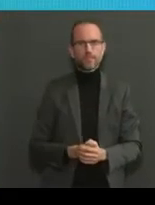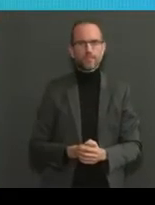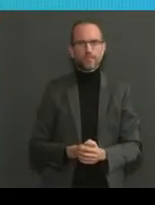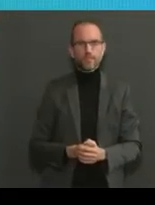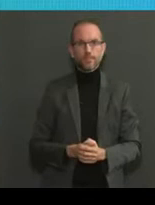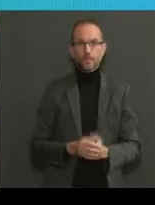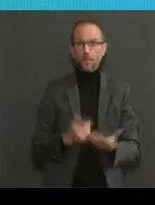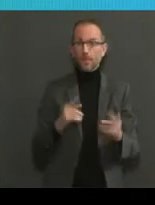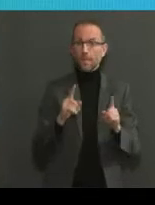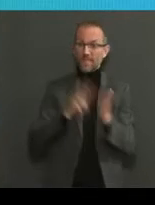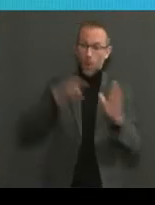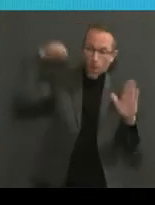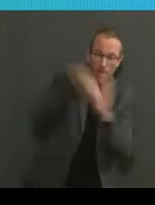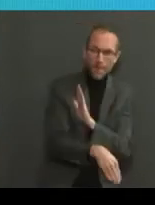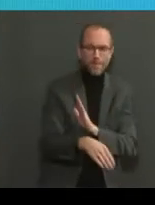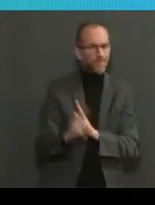jour.